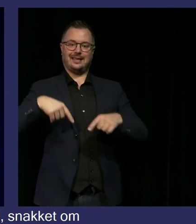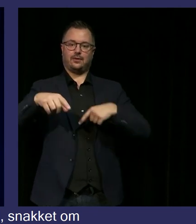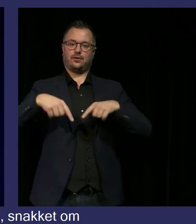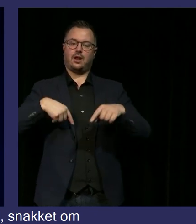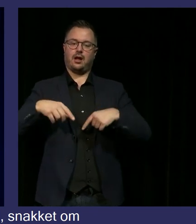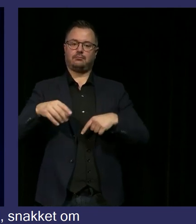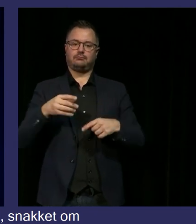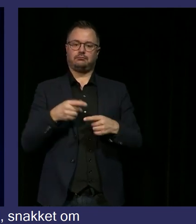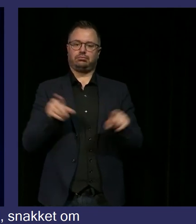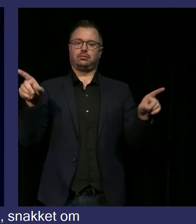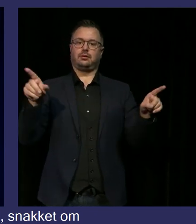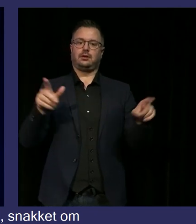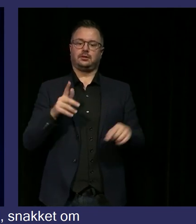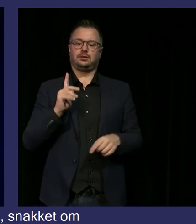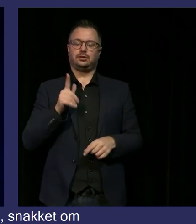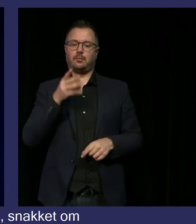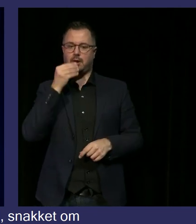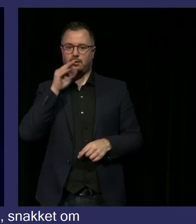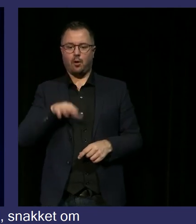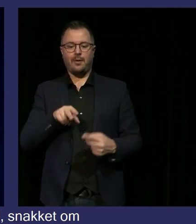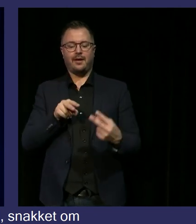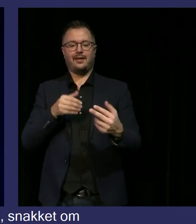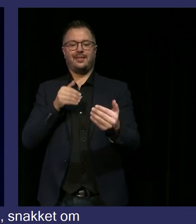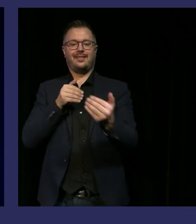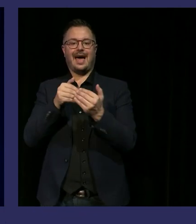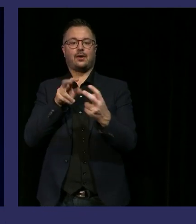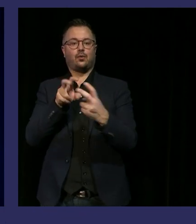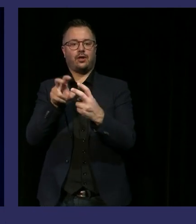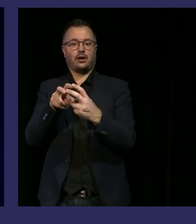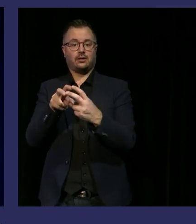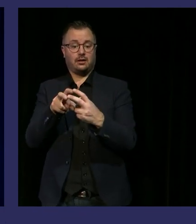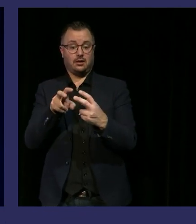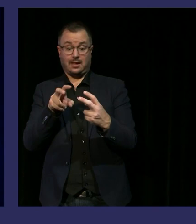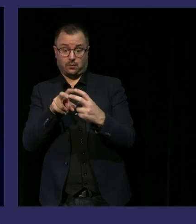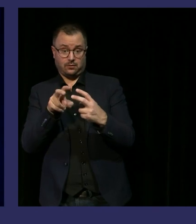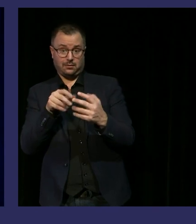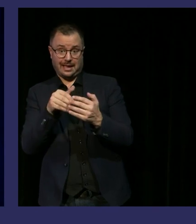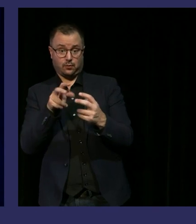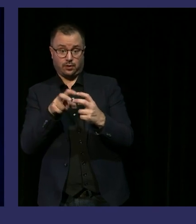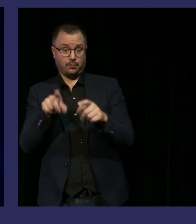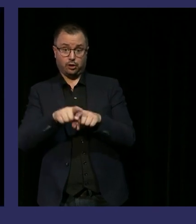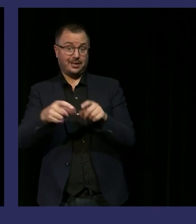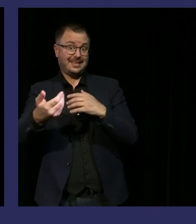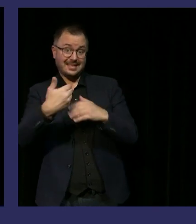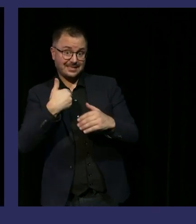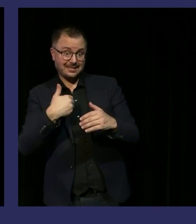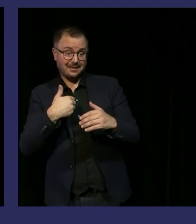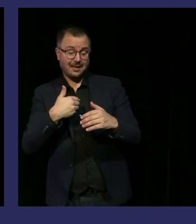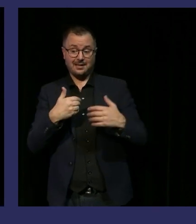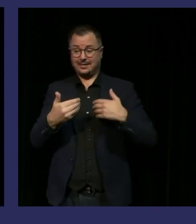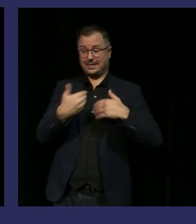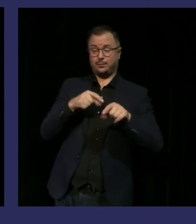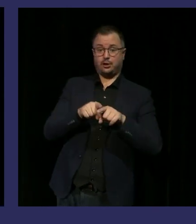om nærkontakter, og så ble det spørsmålet, en gjest, er en gjest automatisk nærkontakt, og vice